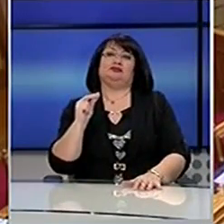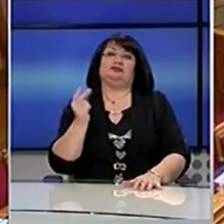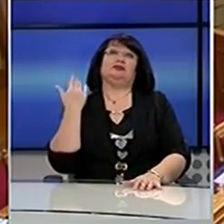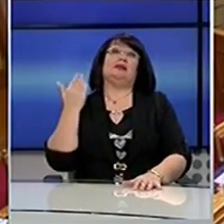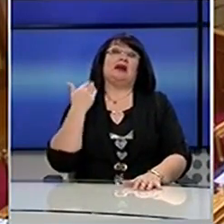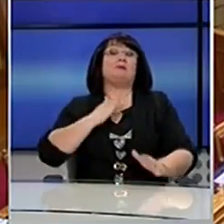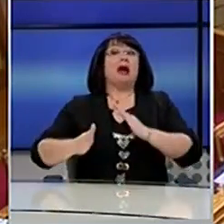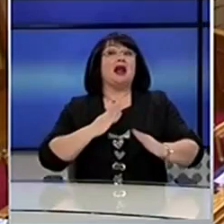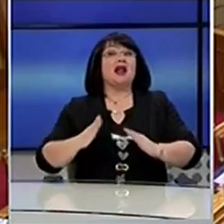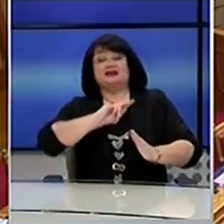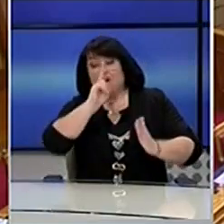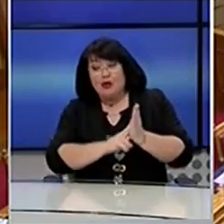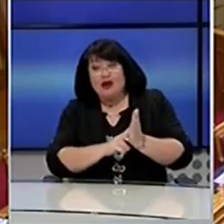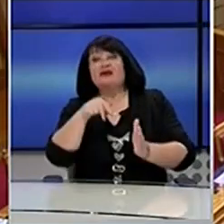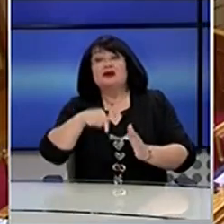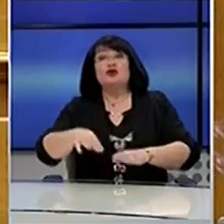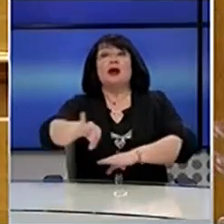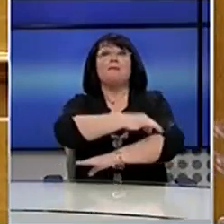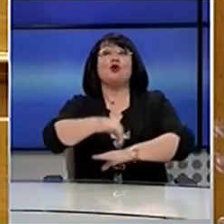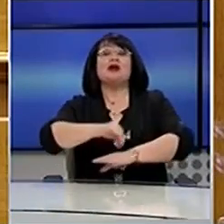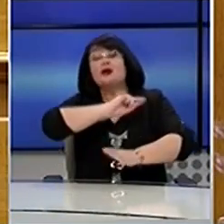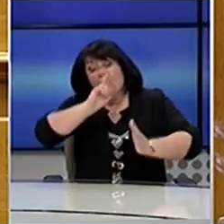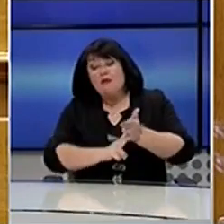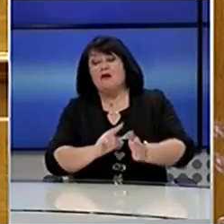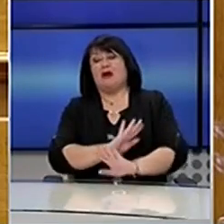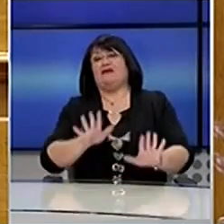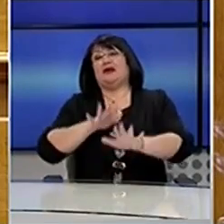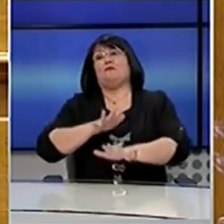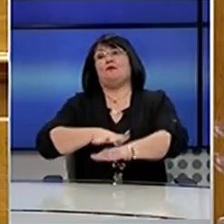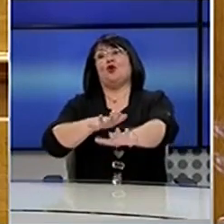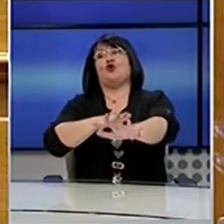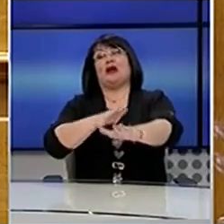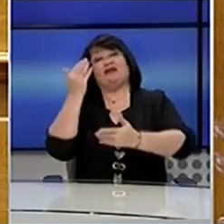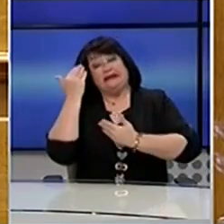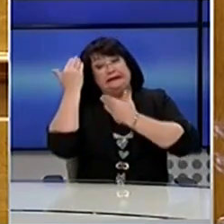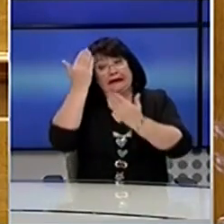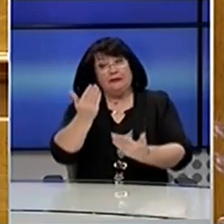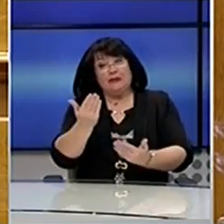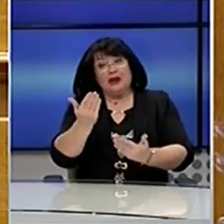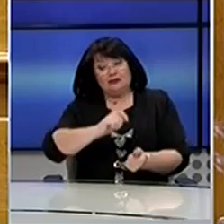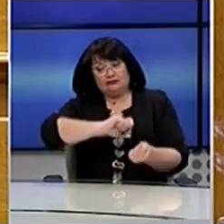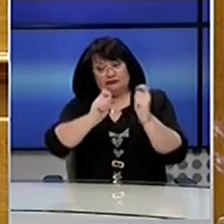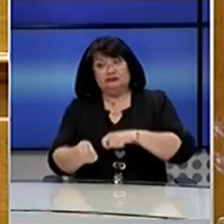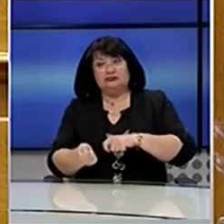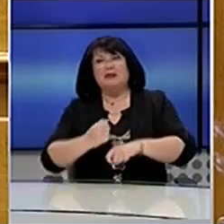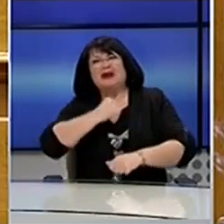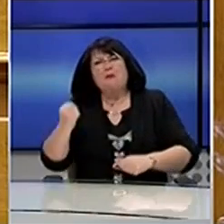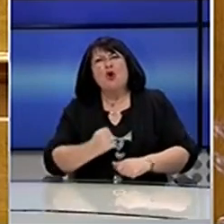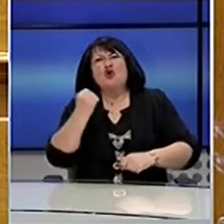και ρισκάροντας να μετατρέψετε μια πορεία τιμής σε μια πορεία